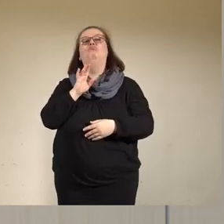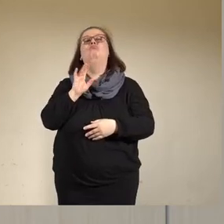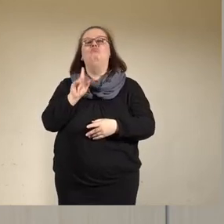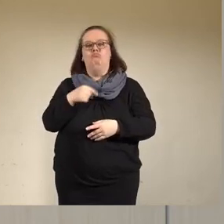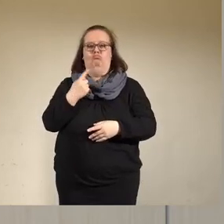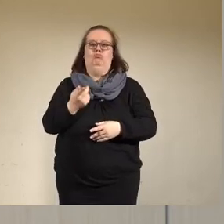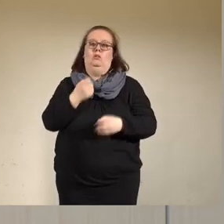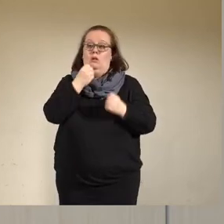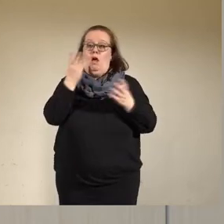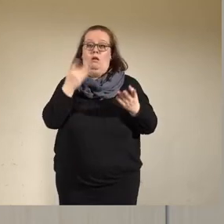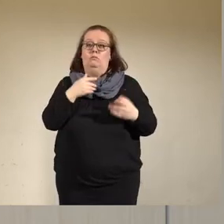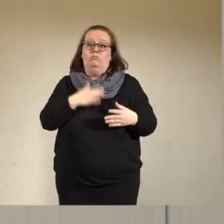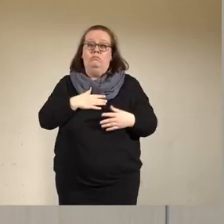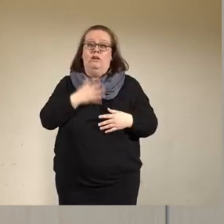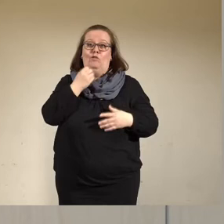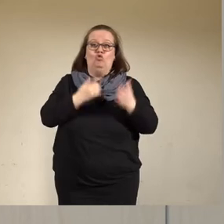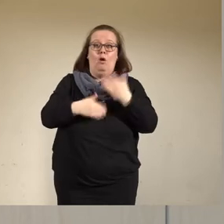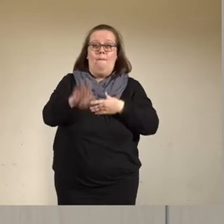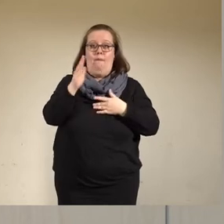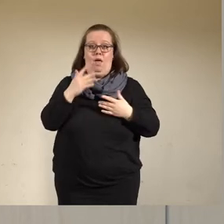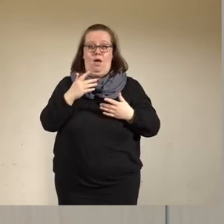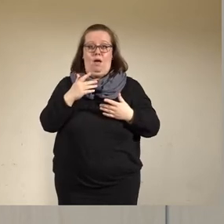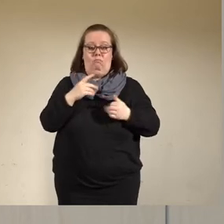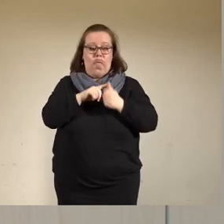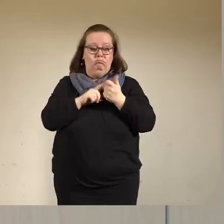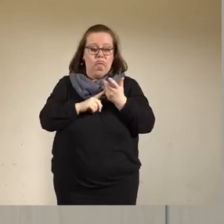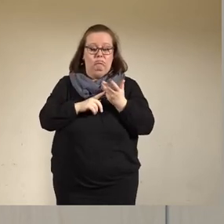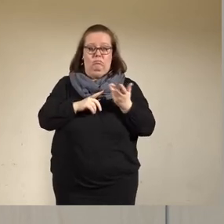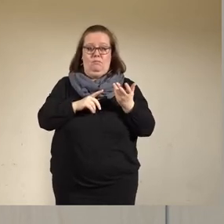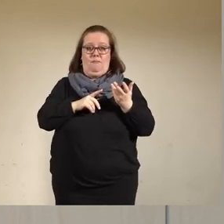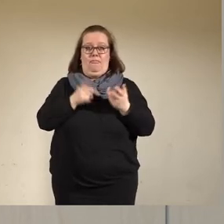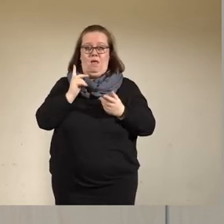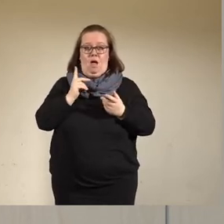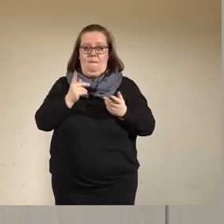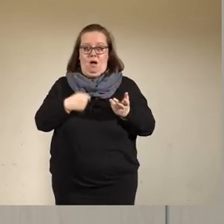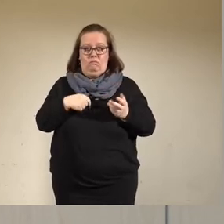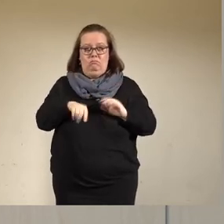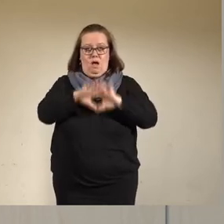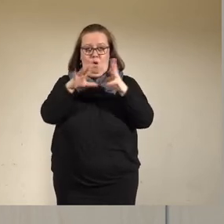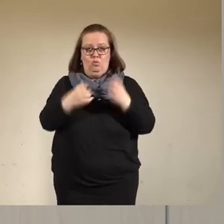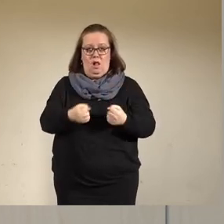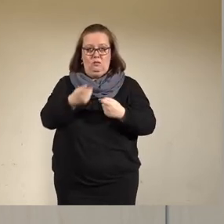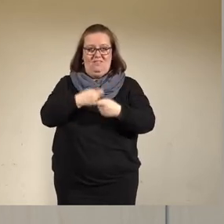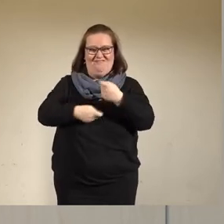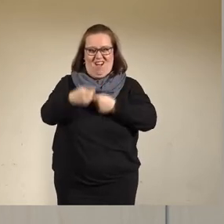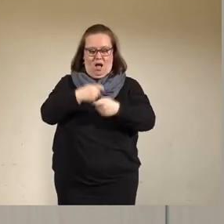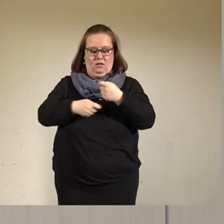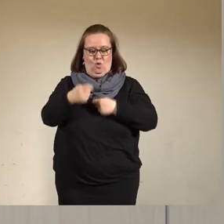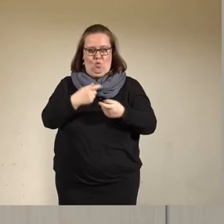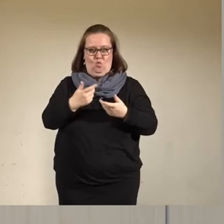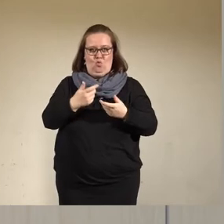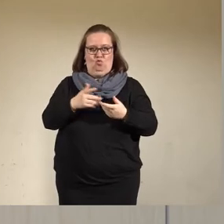wir, natürlich hätten wir uns auch noch mehr vorstellen können. Aber wir waren in diesen Haushaltsverhandlungen